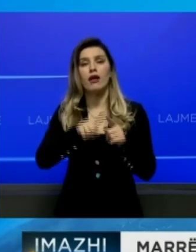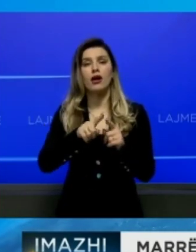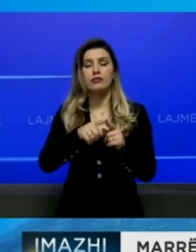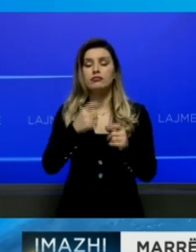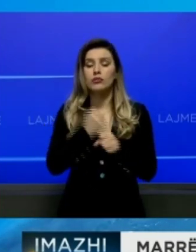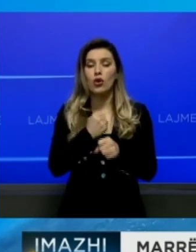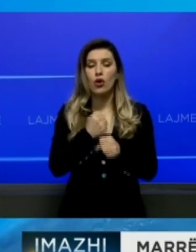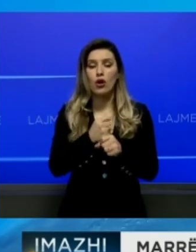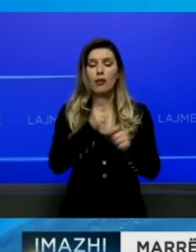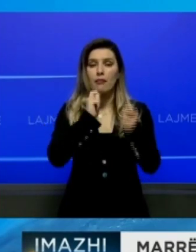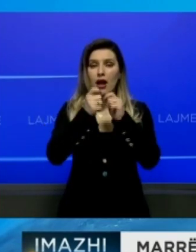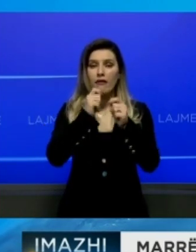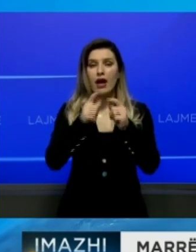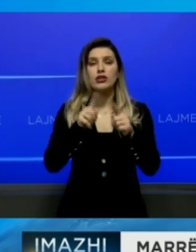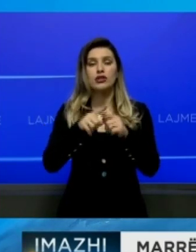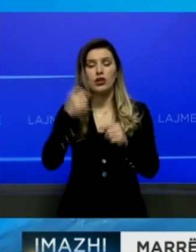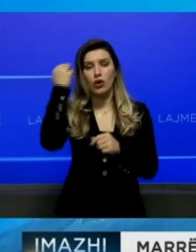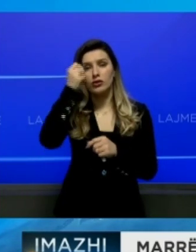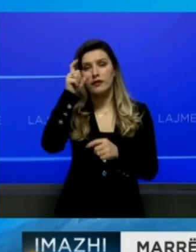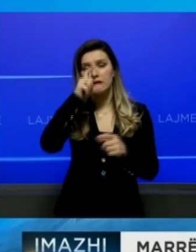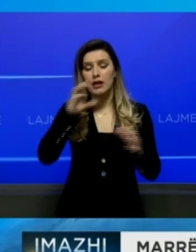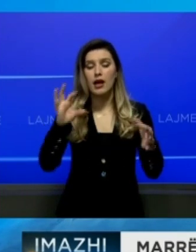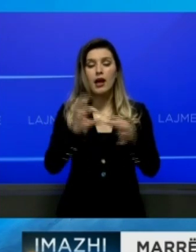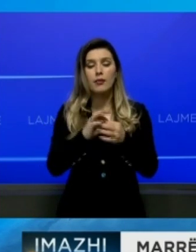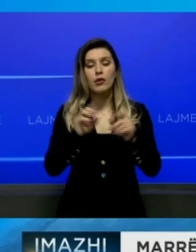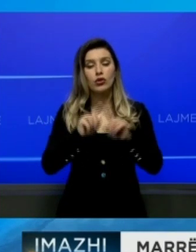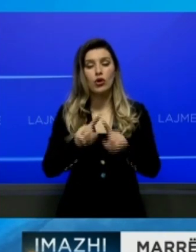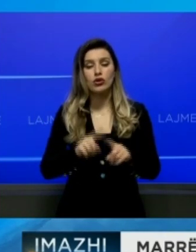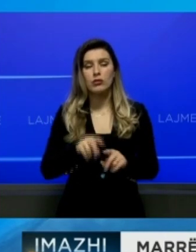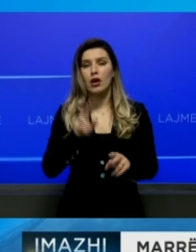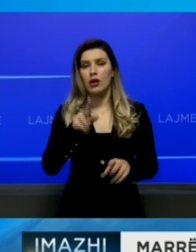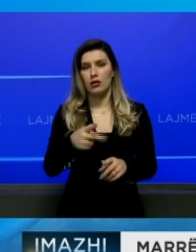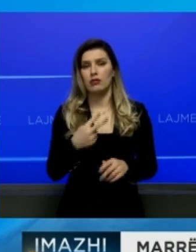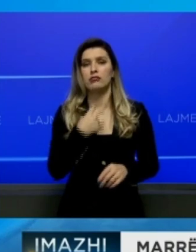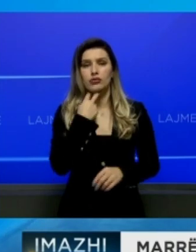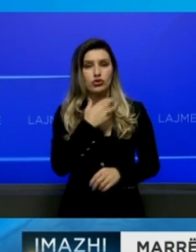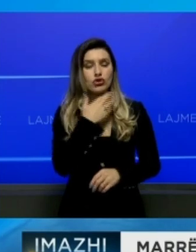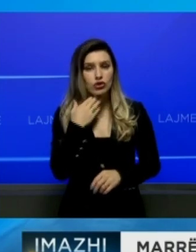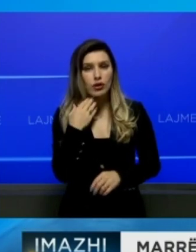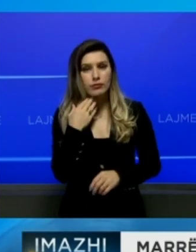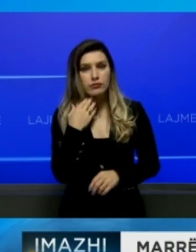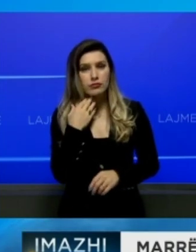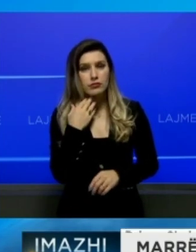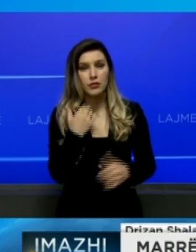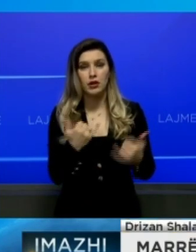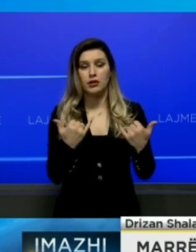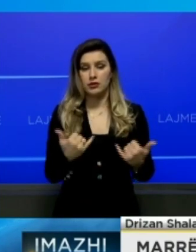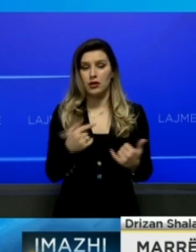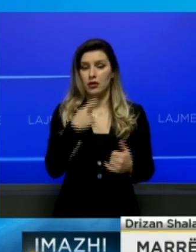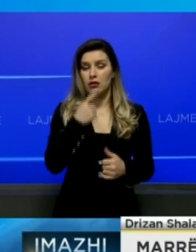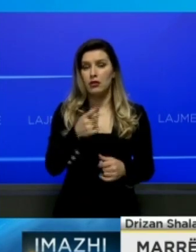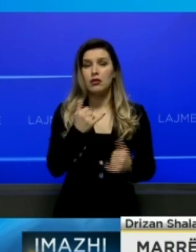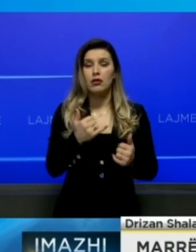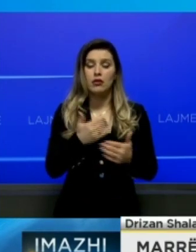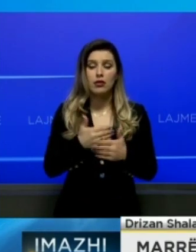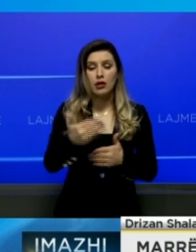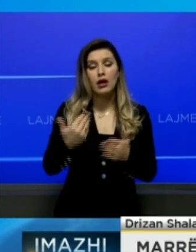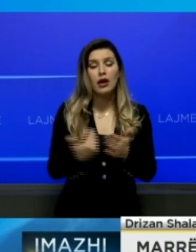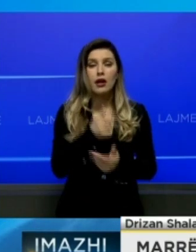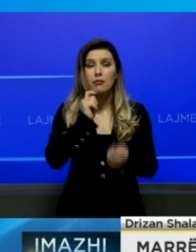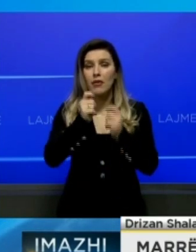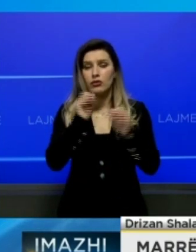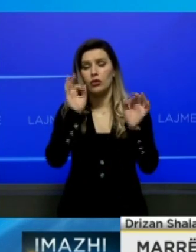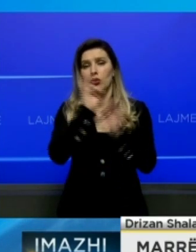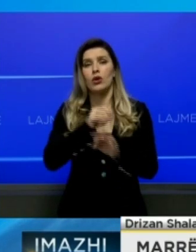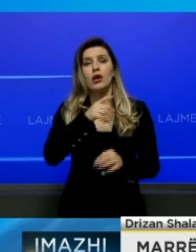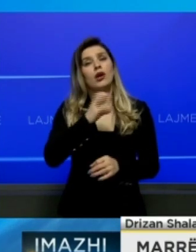reciprocitetit me targa në territorin e saj. Nuk është çfarë të ndodhë politizimi kësaj çështje, sepse tani në shoftë se nuk jetësohet, apo nuk arrit në një marveqe eventuale në